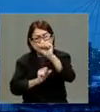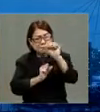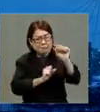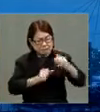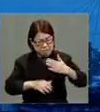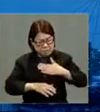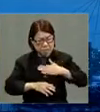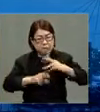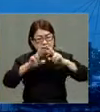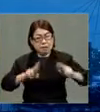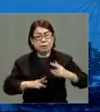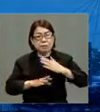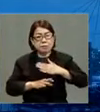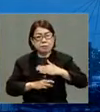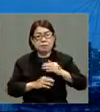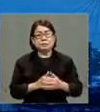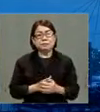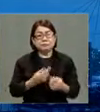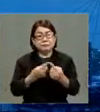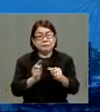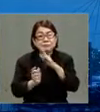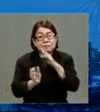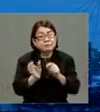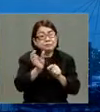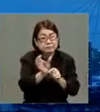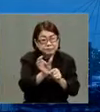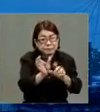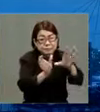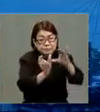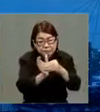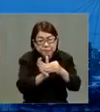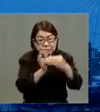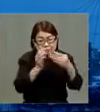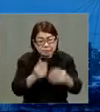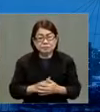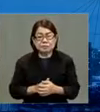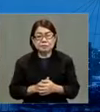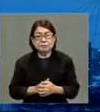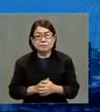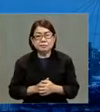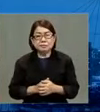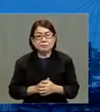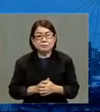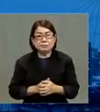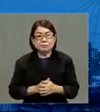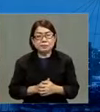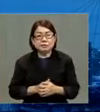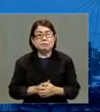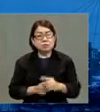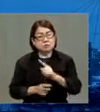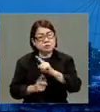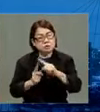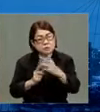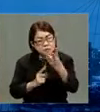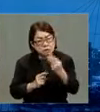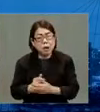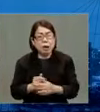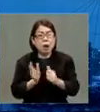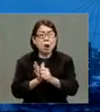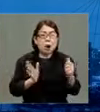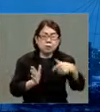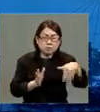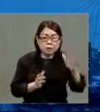ให้เช็คเอาท์ไปพอเช็คเอาท์ไปเสร็จนะครับก็จะมี2 อย่างครับคือท่านเช็คเอาท์ไปเลย นะครับก็จะมีวันเวลาที่ท่านเช็คเอาท์หมดนะท่านจะ